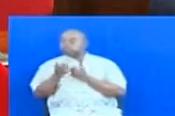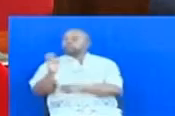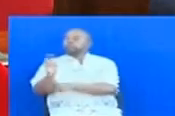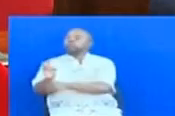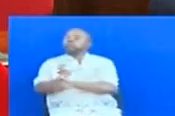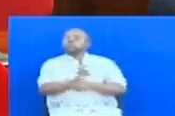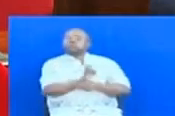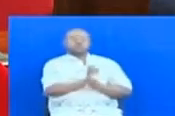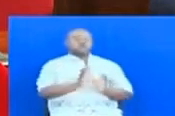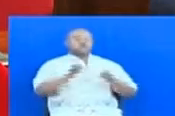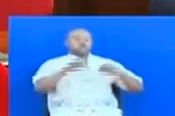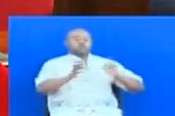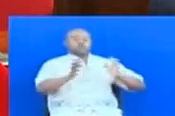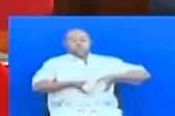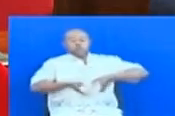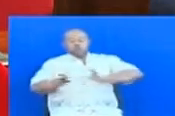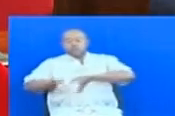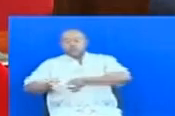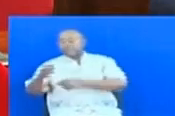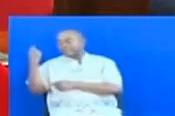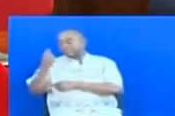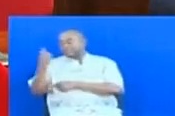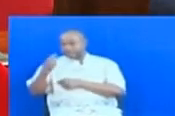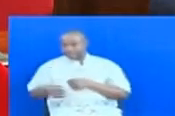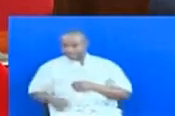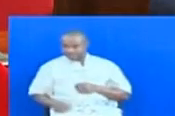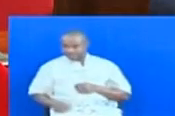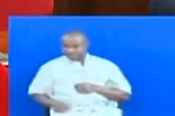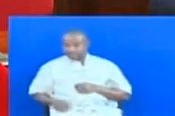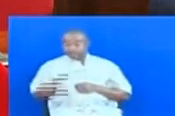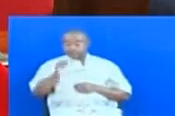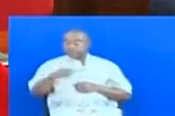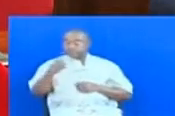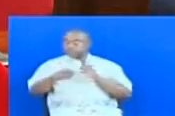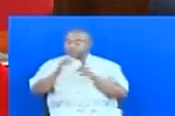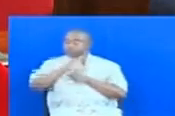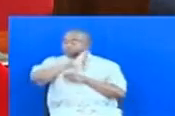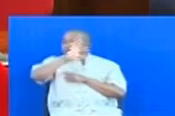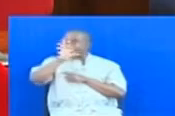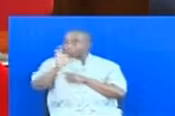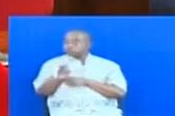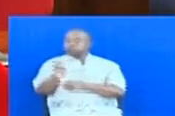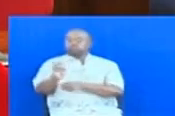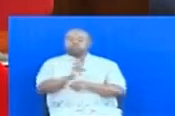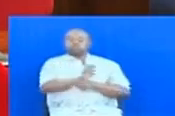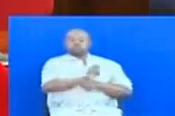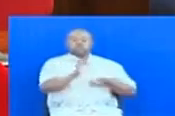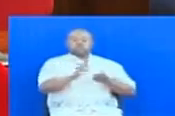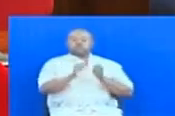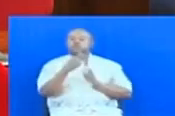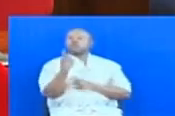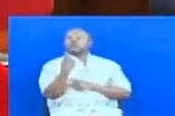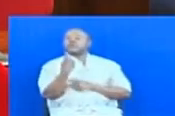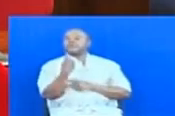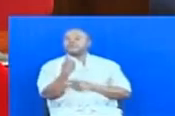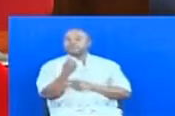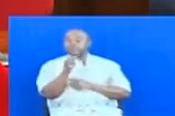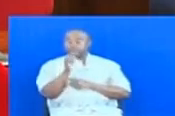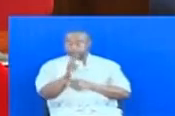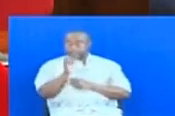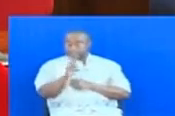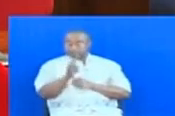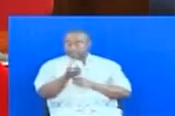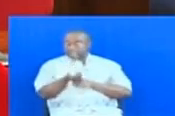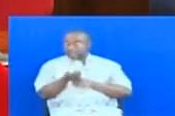na tume yetu ya umwagiliaji ya taifa, ili miradi yote hii ya umwagiliaji isimamiwe na chombo kimoja na iletwe na tija na